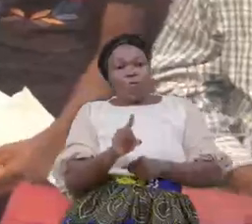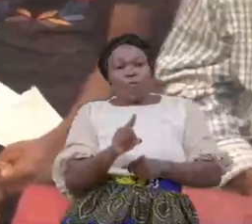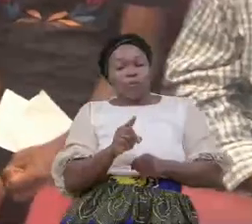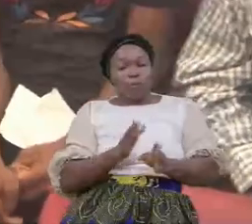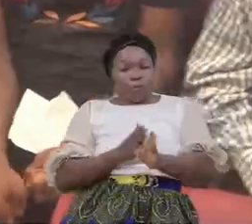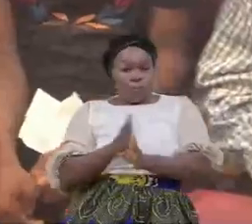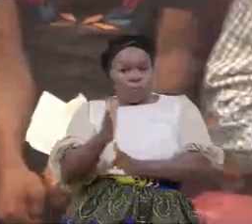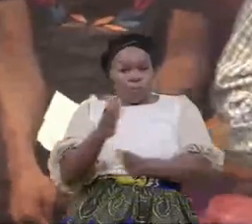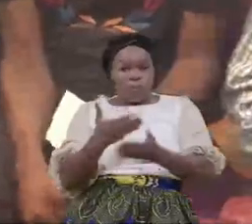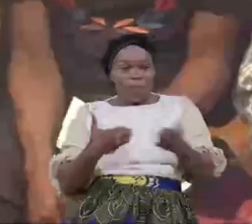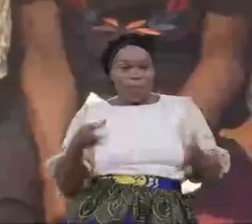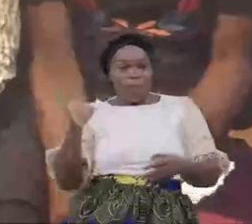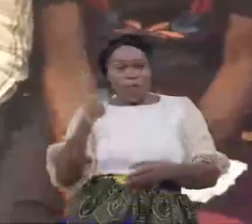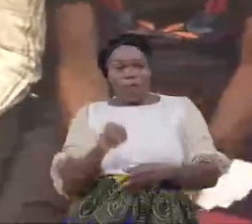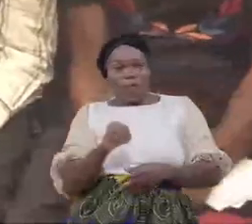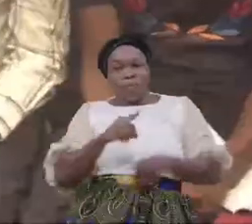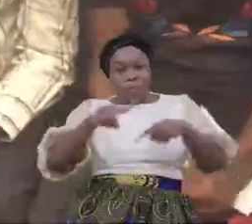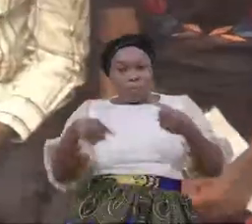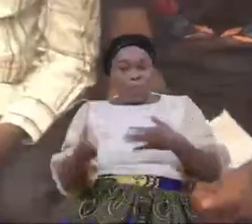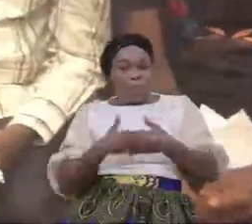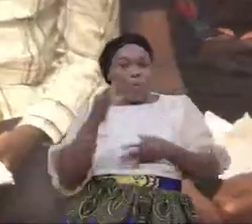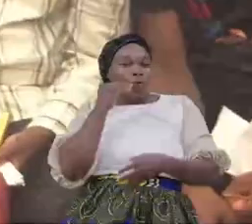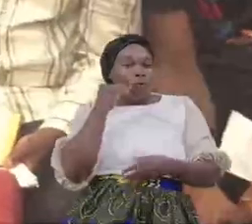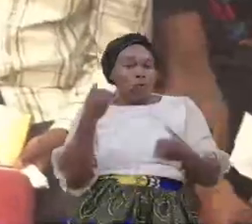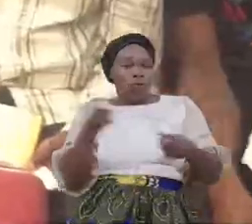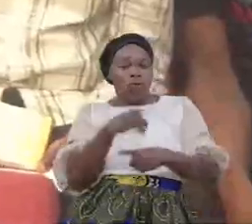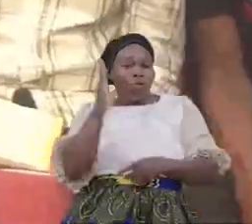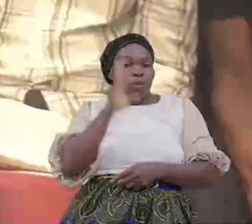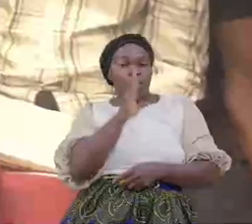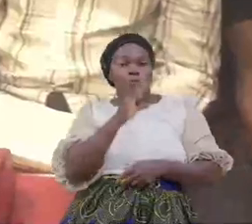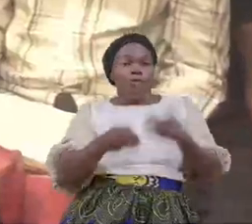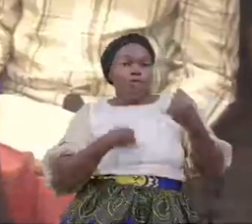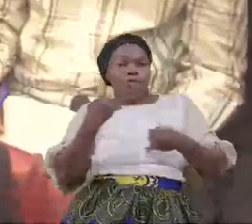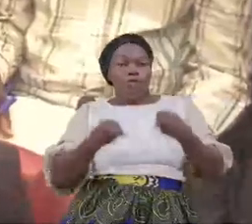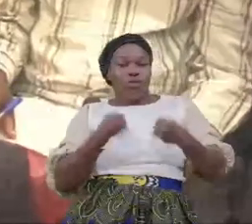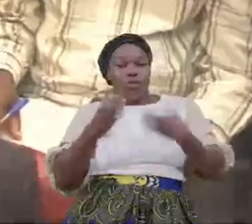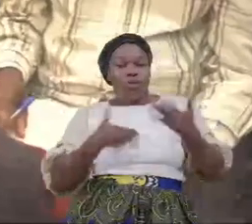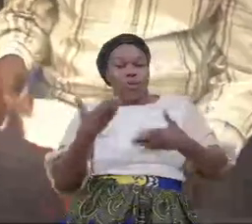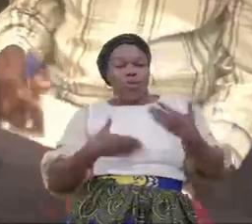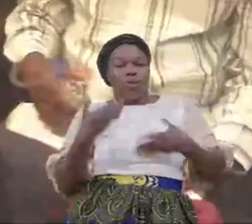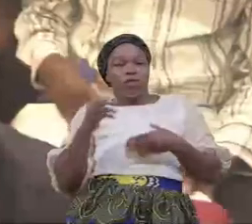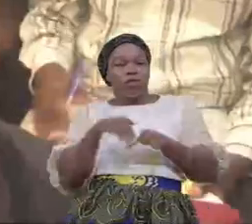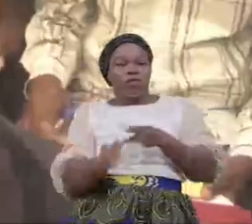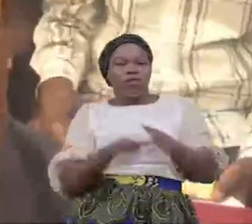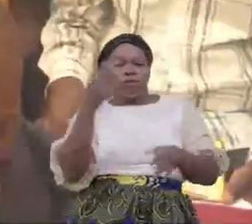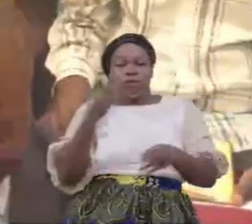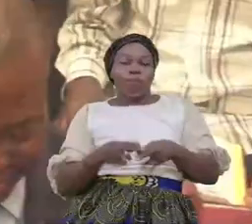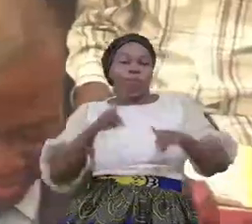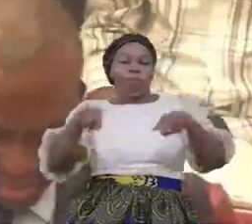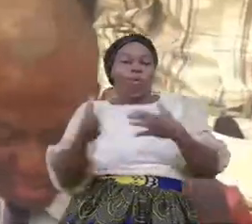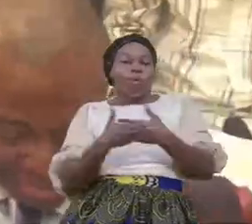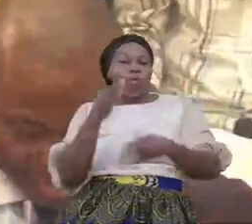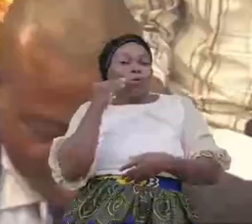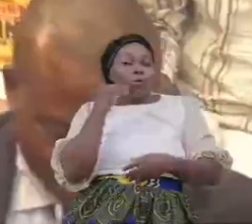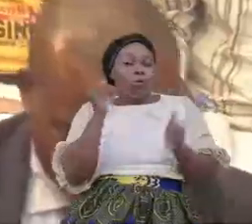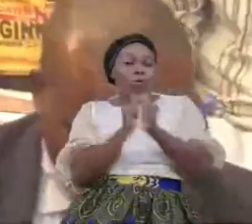Chacun ira à la maison avec sa joie. Chacun ira à la maison ce soir avec son miracle. Chacun